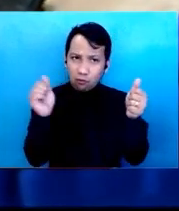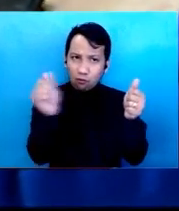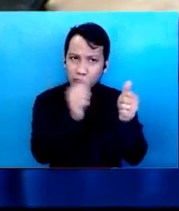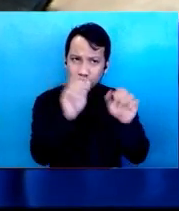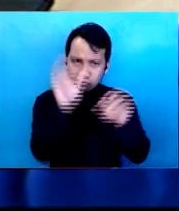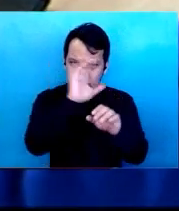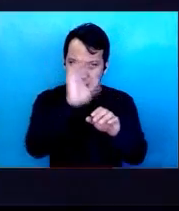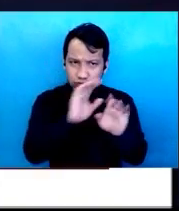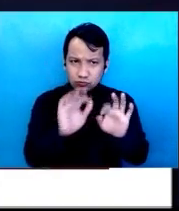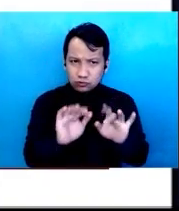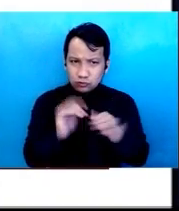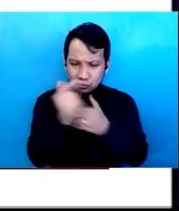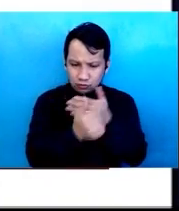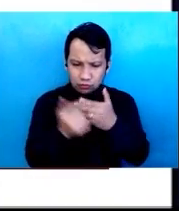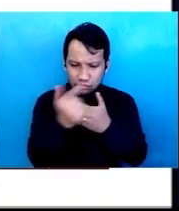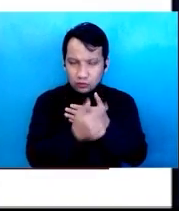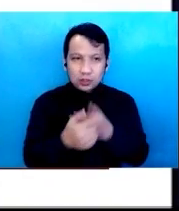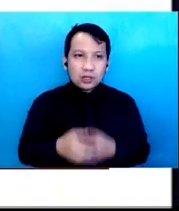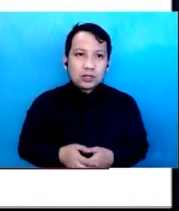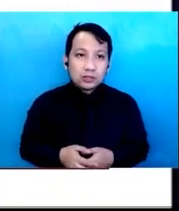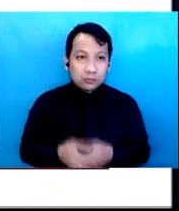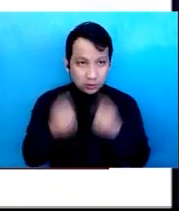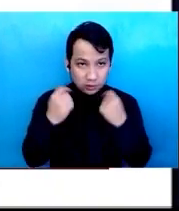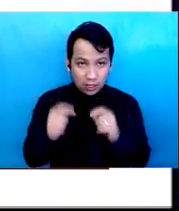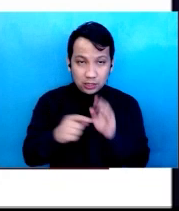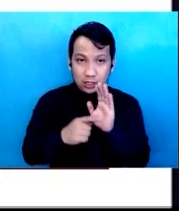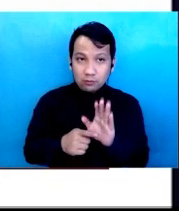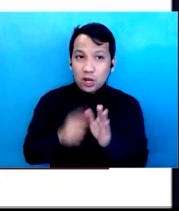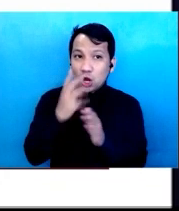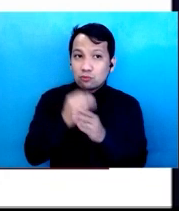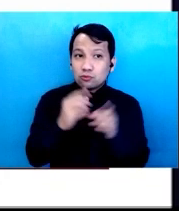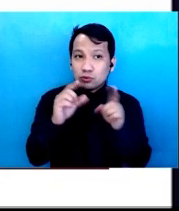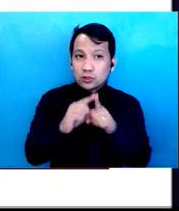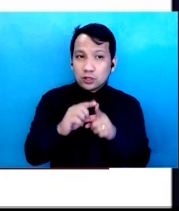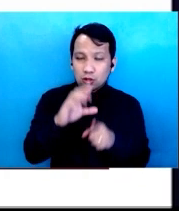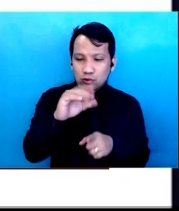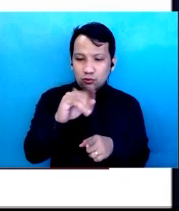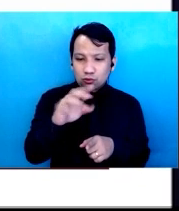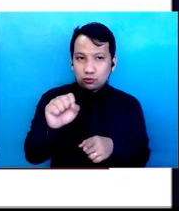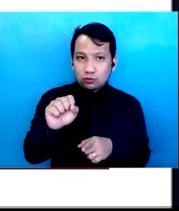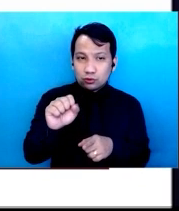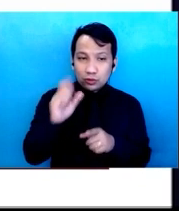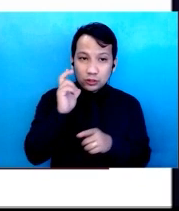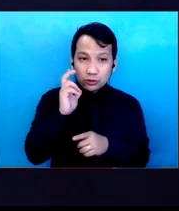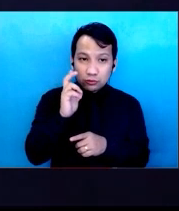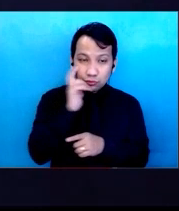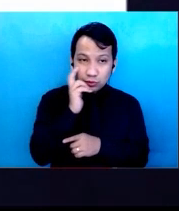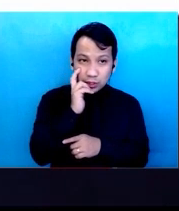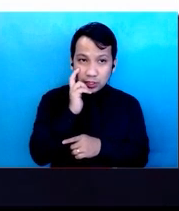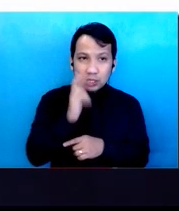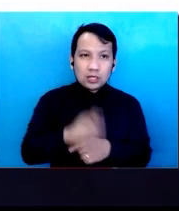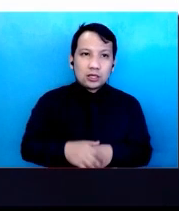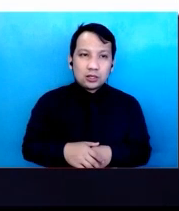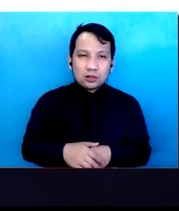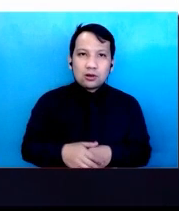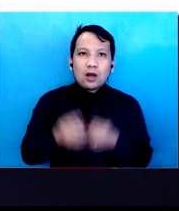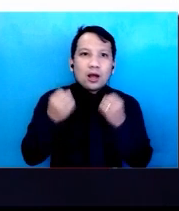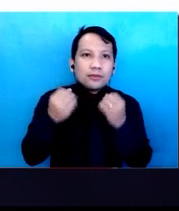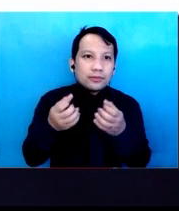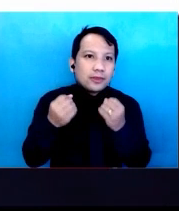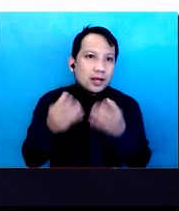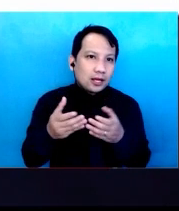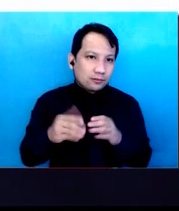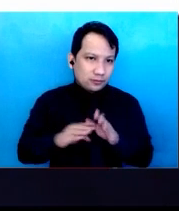Google. Sinilip namin ang Google Trends para sa mga salitang cocaine, Duterte. Kahit madaling araw, talaga namang ang